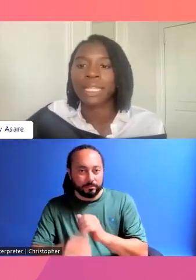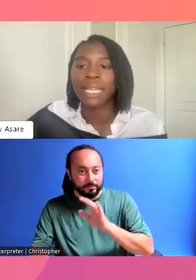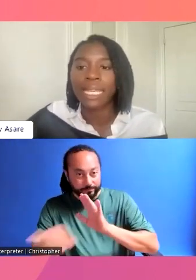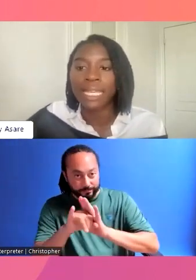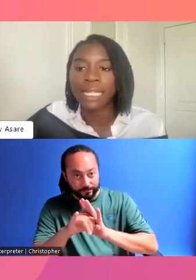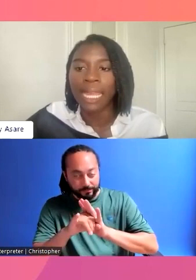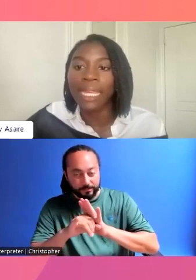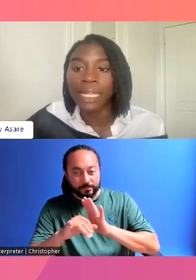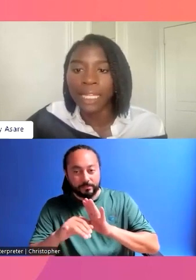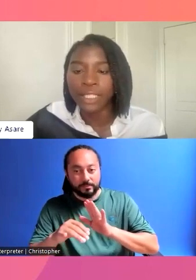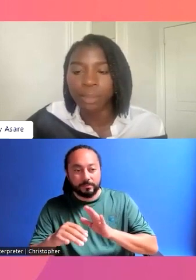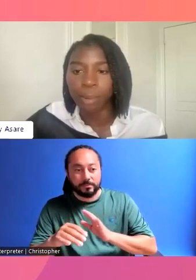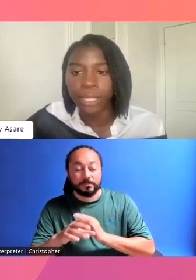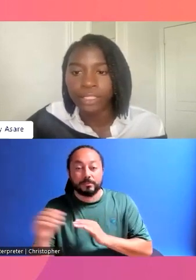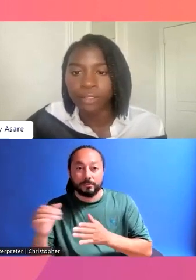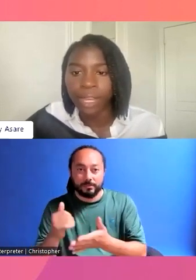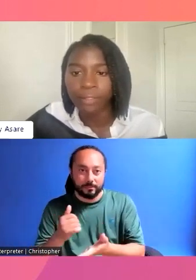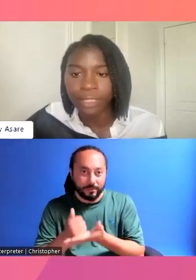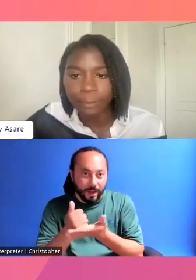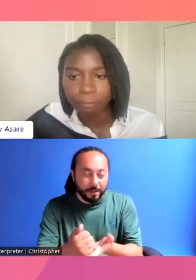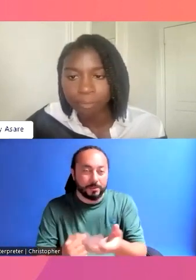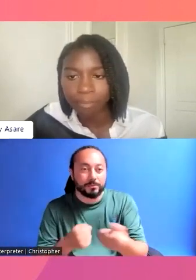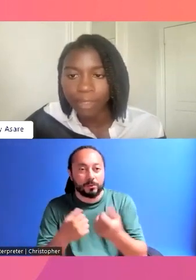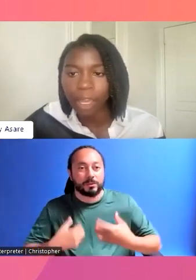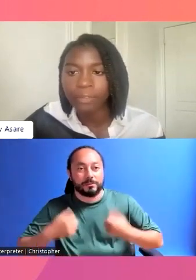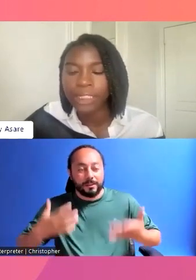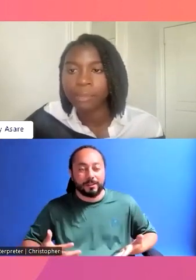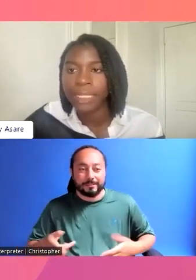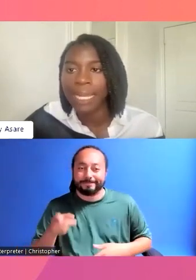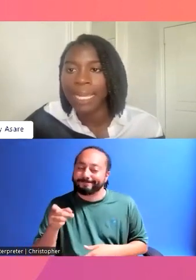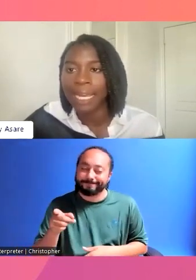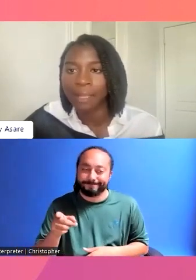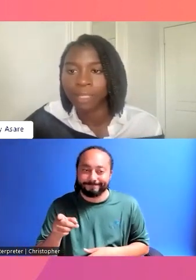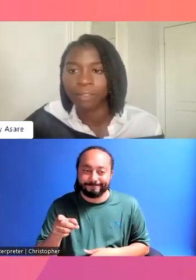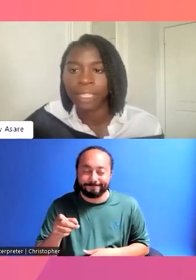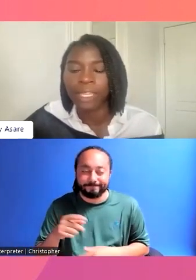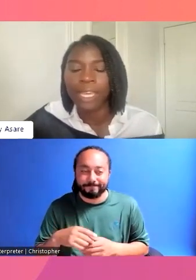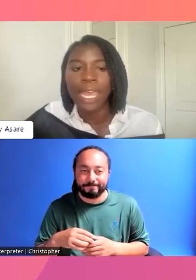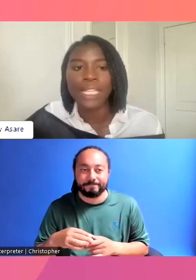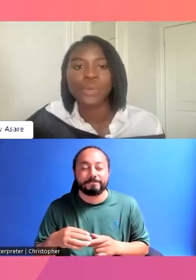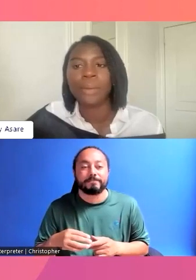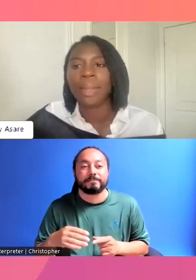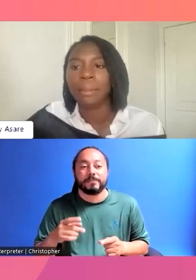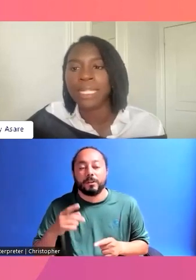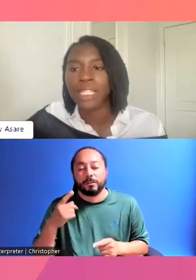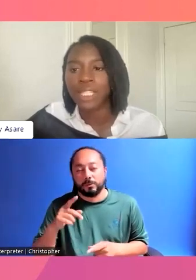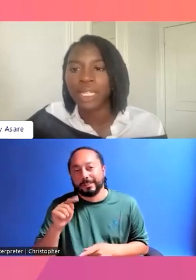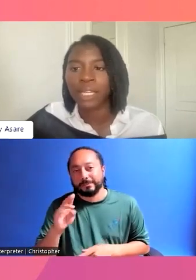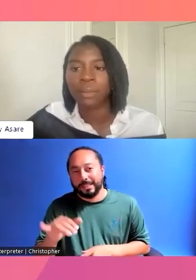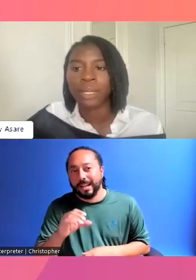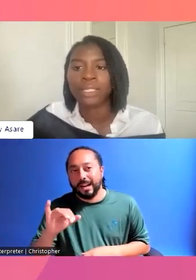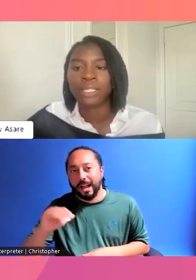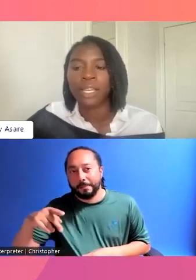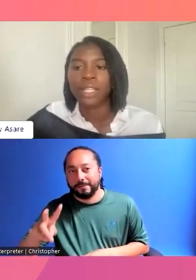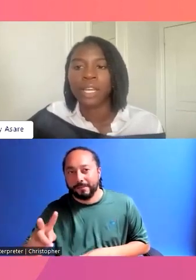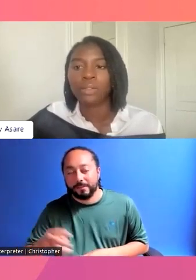du travail social ou de l'intervention pour ce qui est d'identifier les survivantes, et de TC et de VC et de les traiter par la suite.